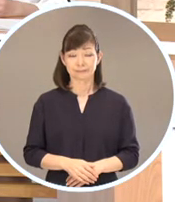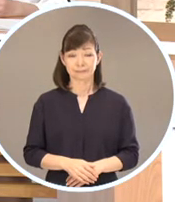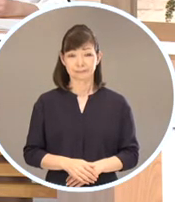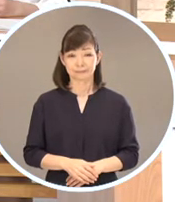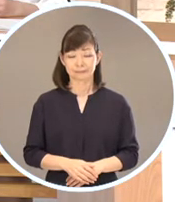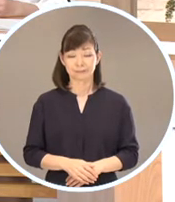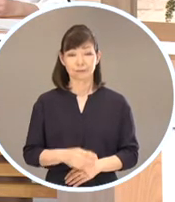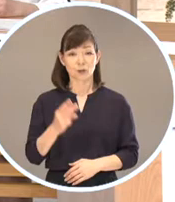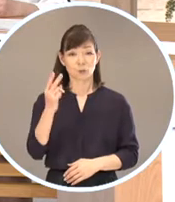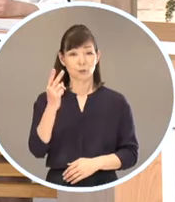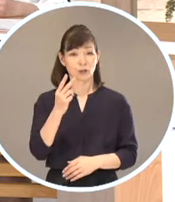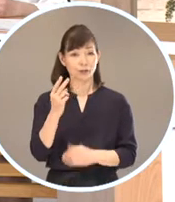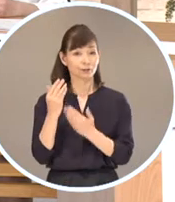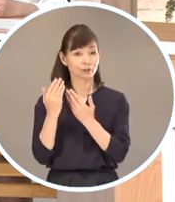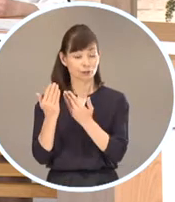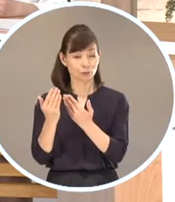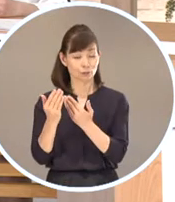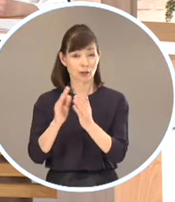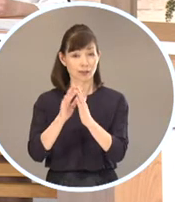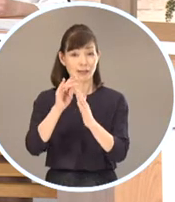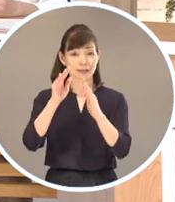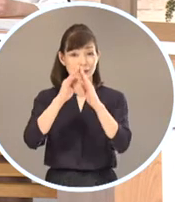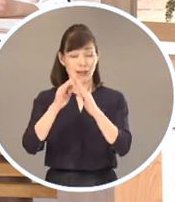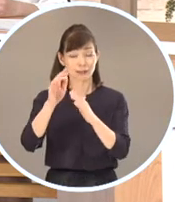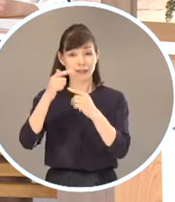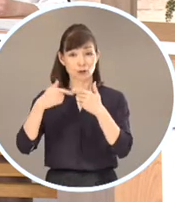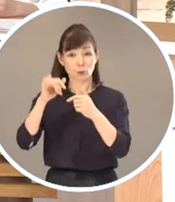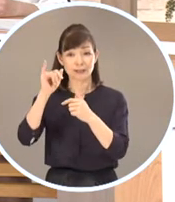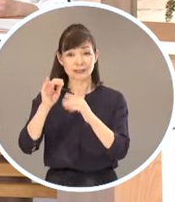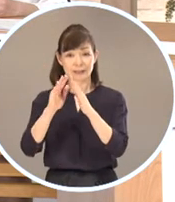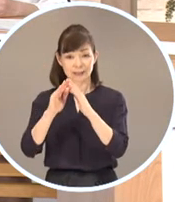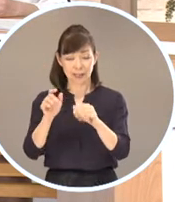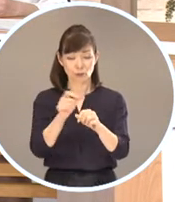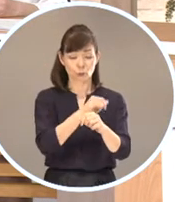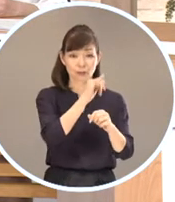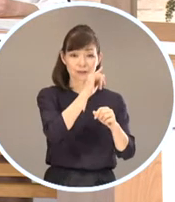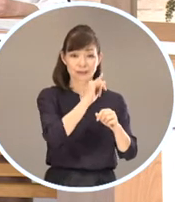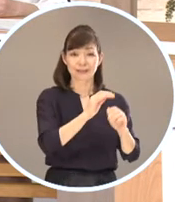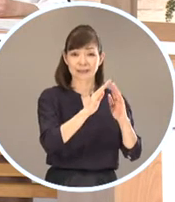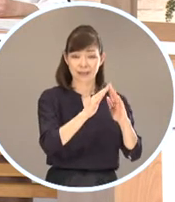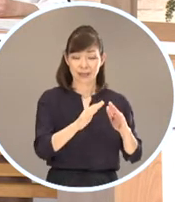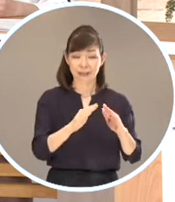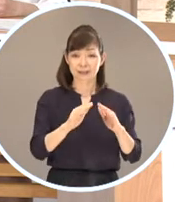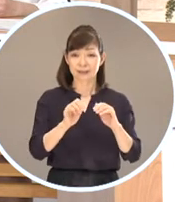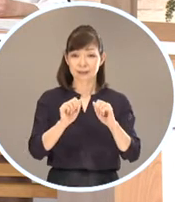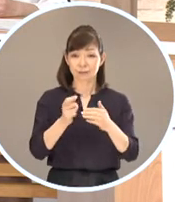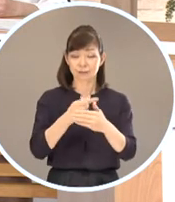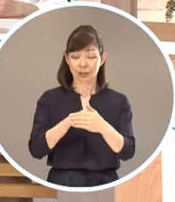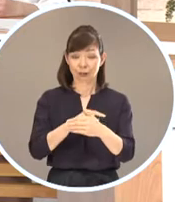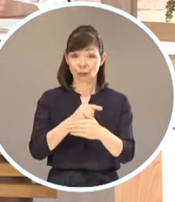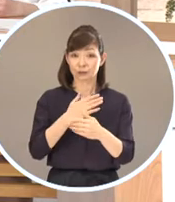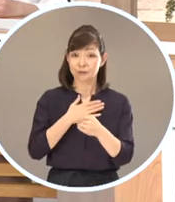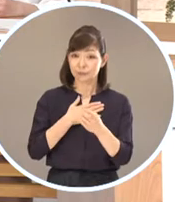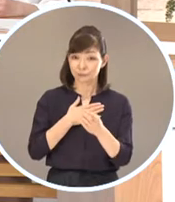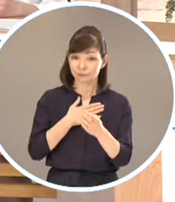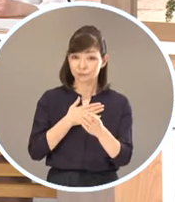早速だけどお二人、常任委員会と特別委員会どんなことをするのか知ってる？